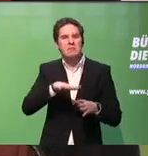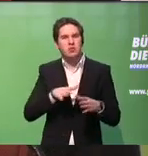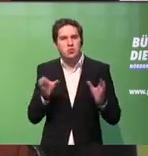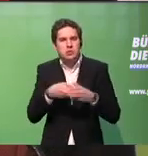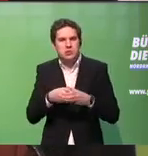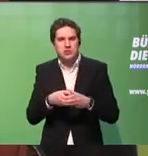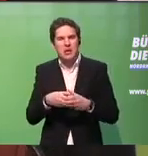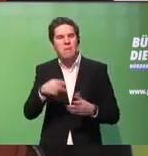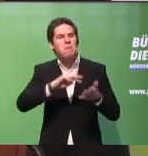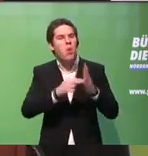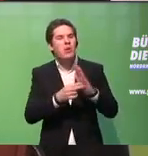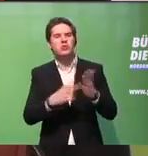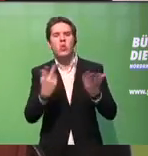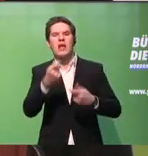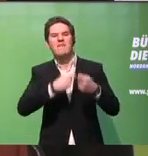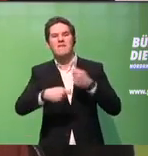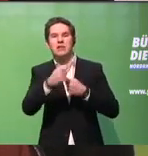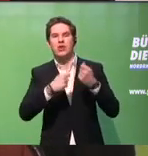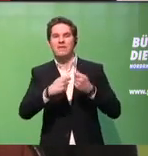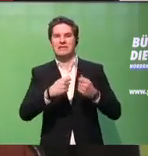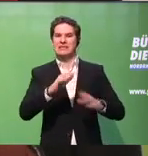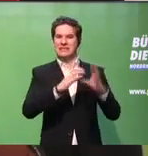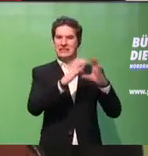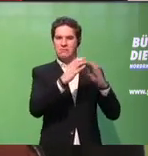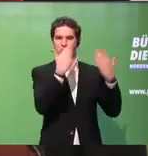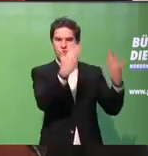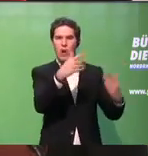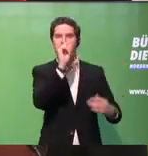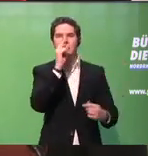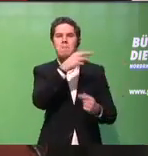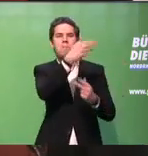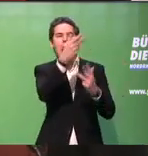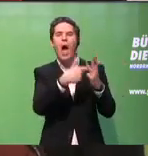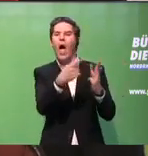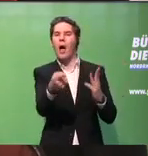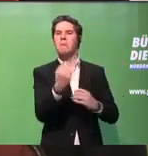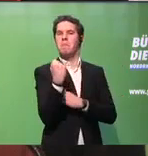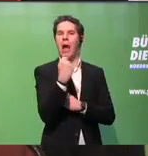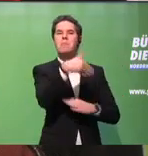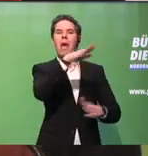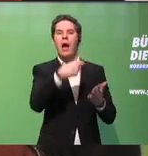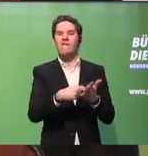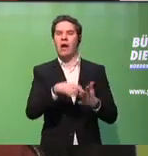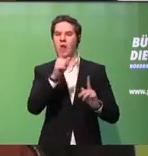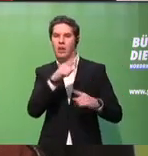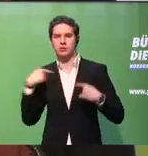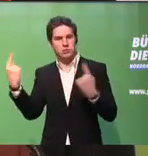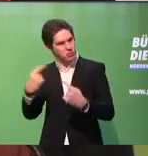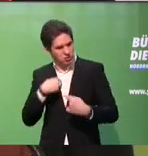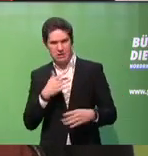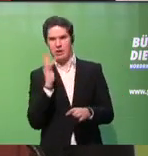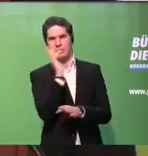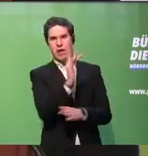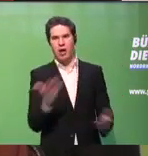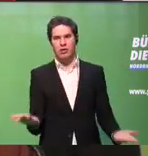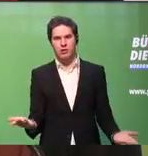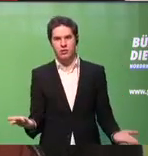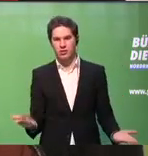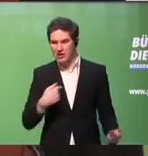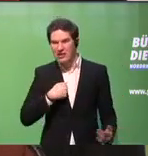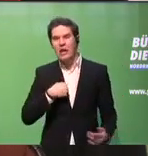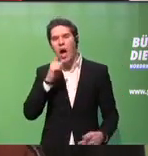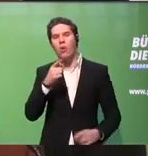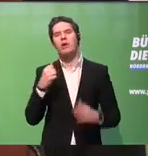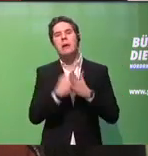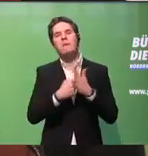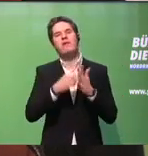System, in dem die Interessen einiger weniger mehr wert sind als das Gemeinwohl. Und wir kämpfen gegen eine EU, die zu einer Festung ausgebaut